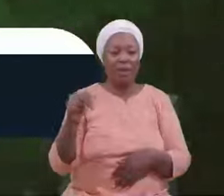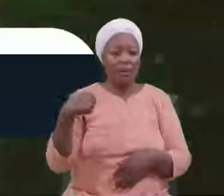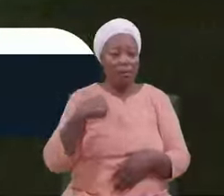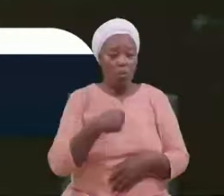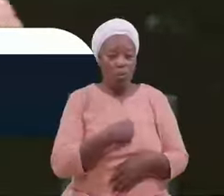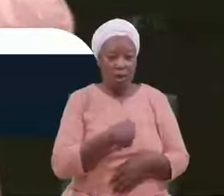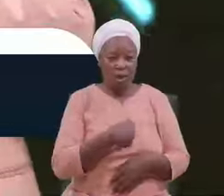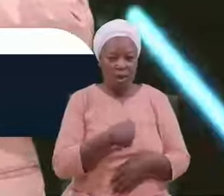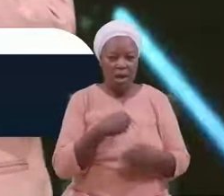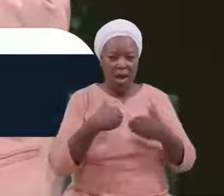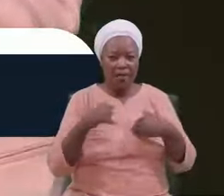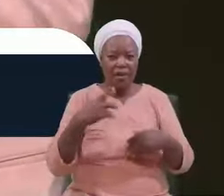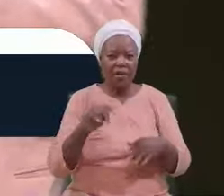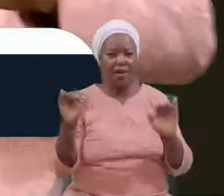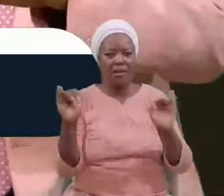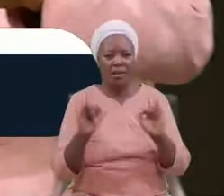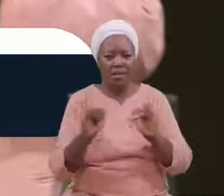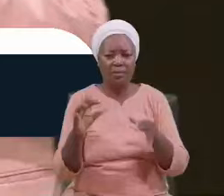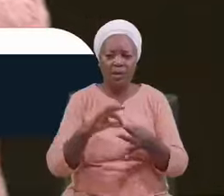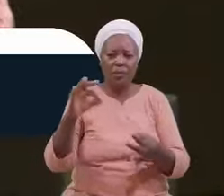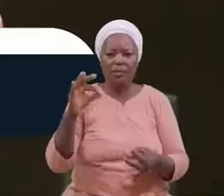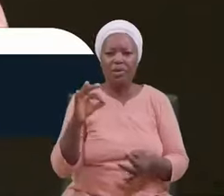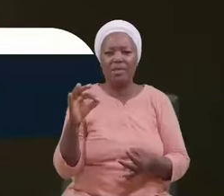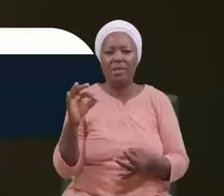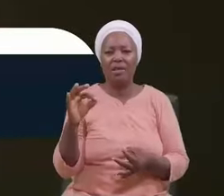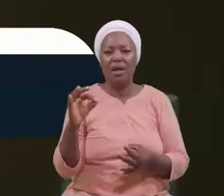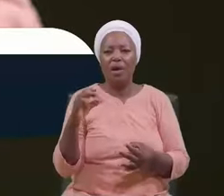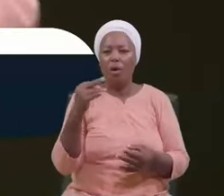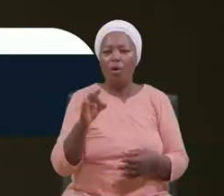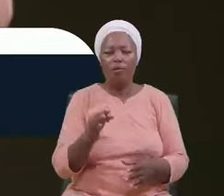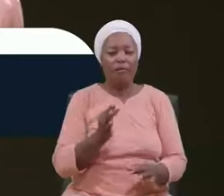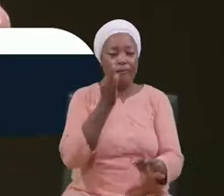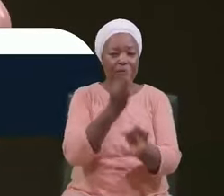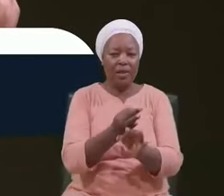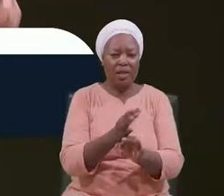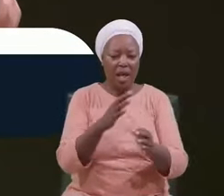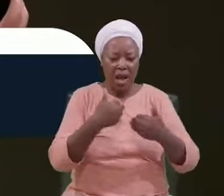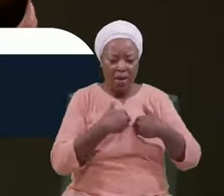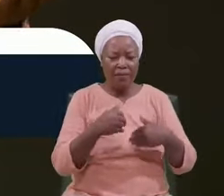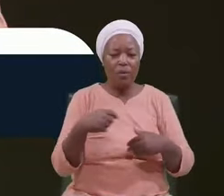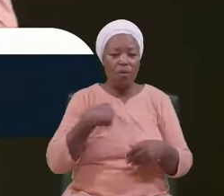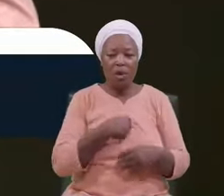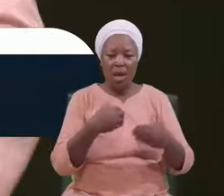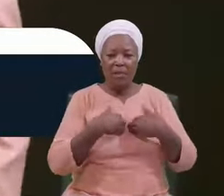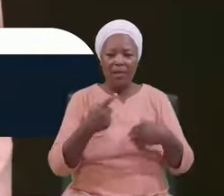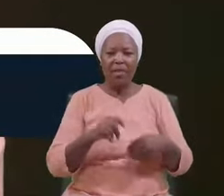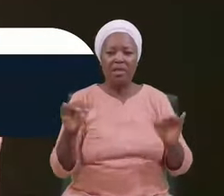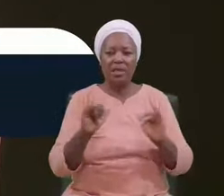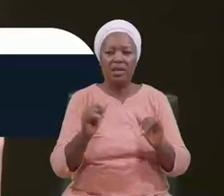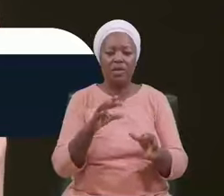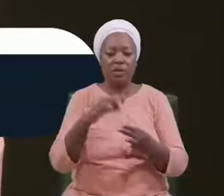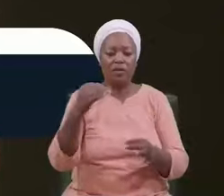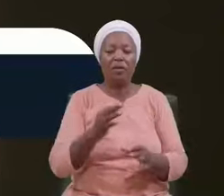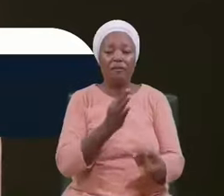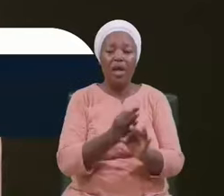4, 13. Et comme nous avons le même esprit de foi qui est exprimé